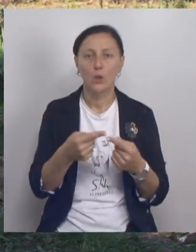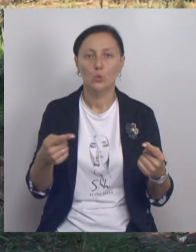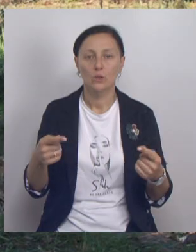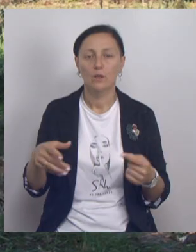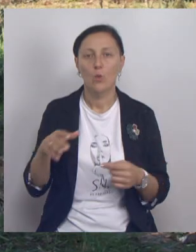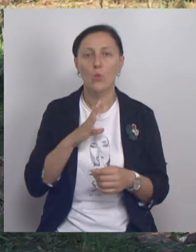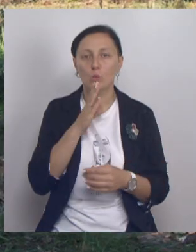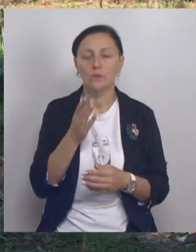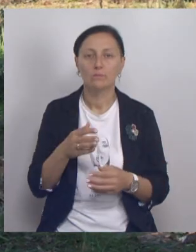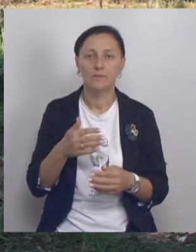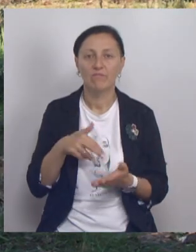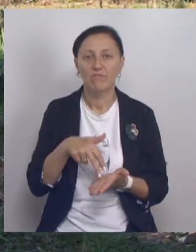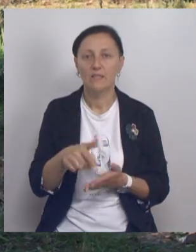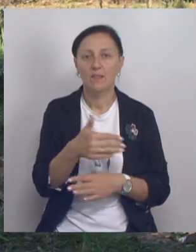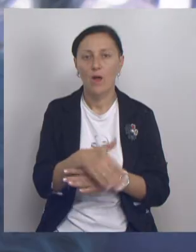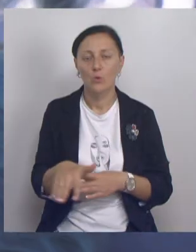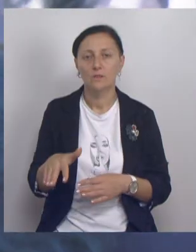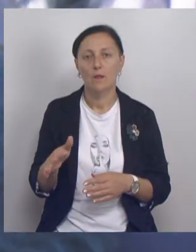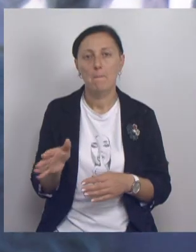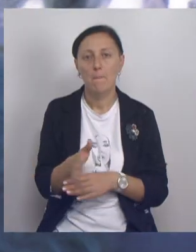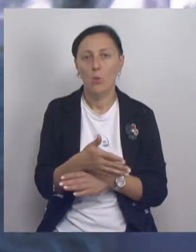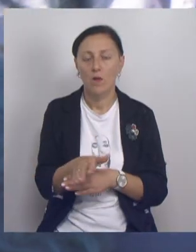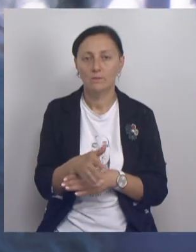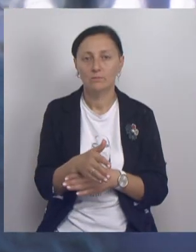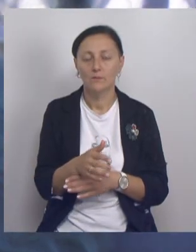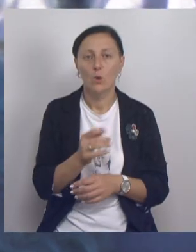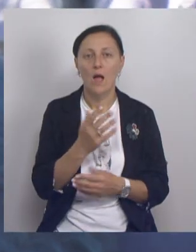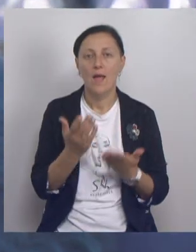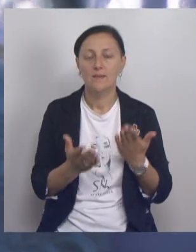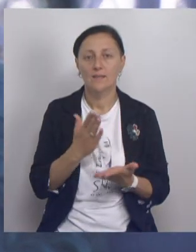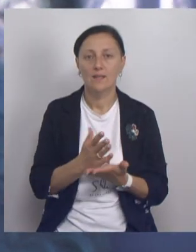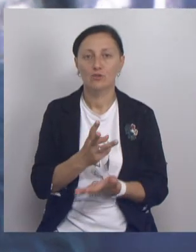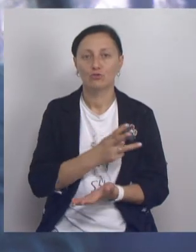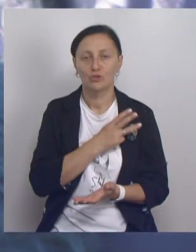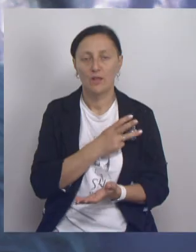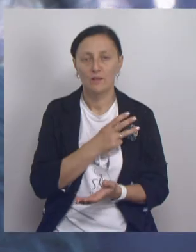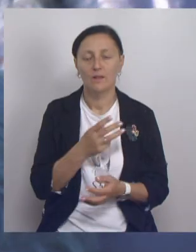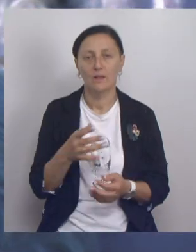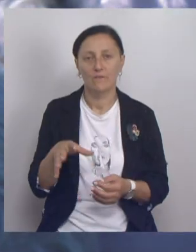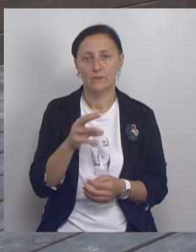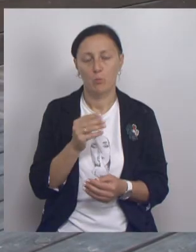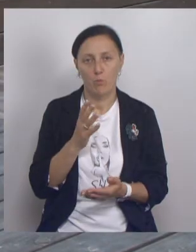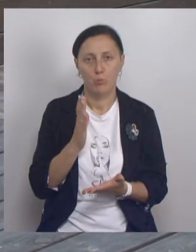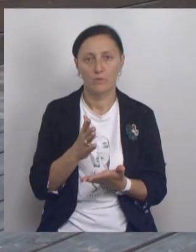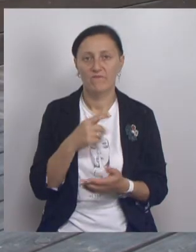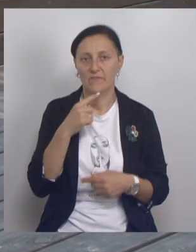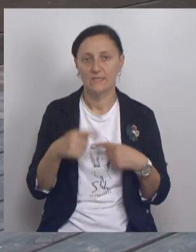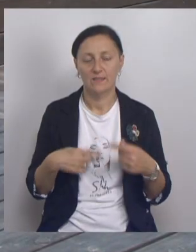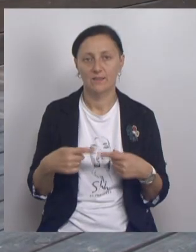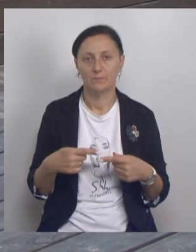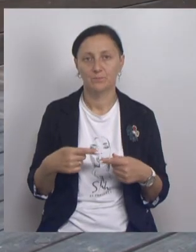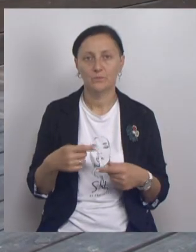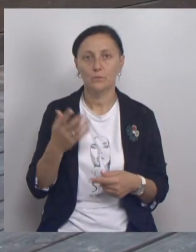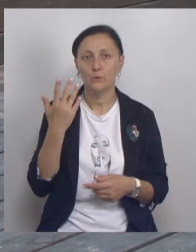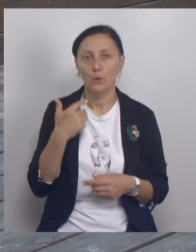на прогулку с собакой или отправиться в поход. Но когда есть желание и настрой, хобби найдется всегда. Когда мы только